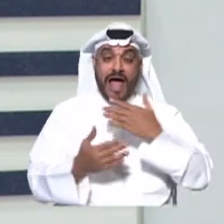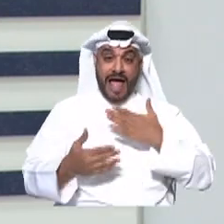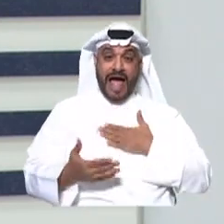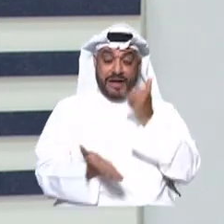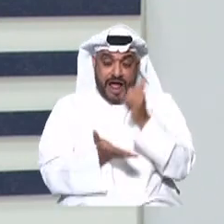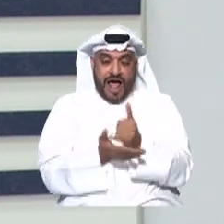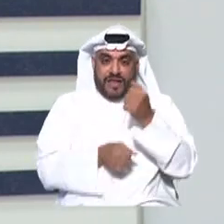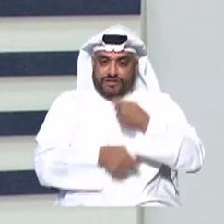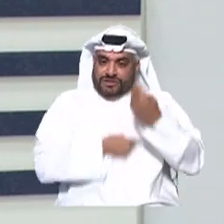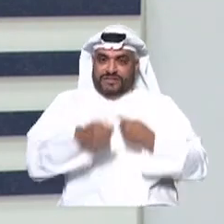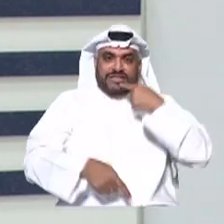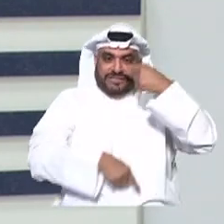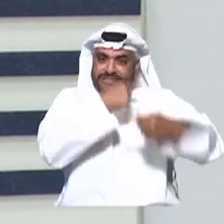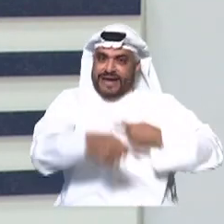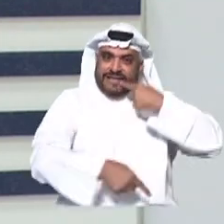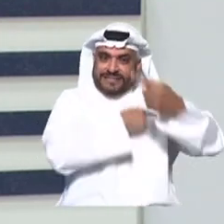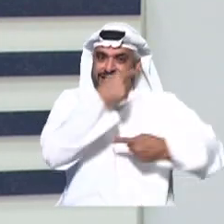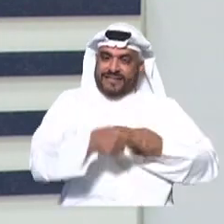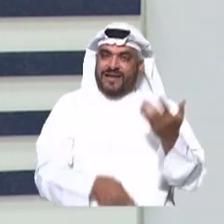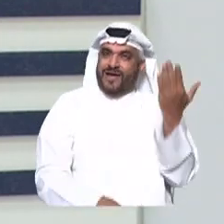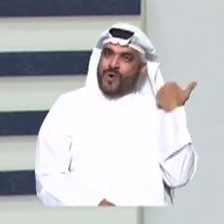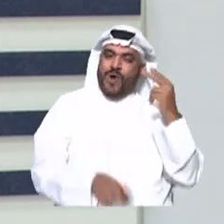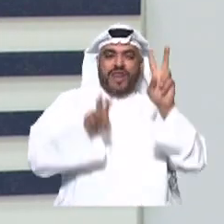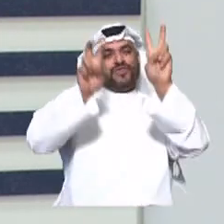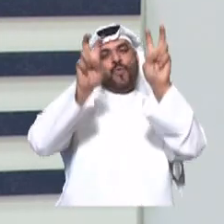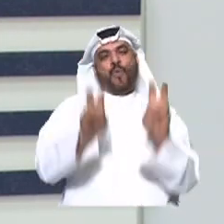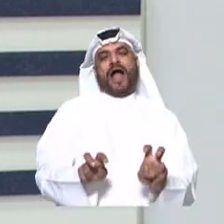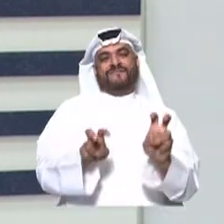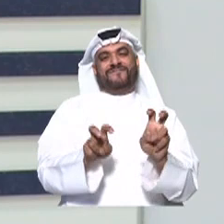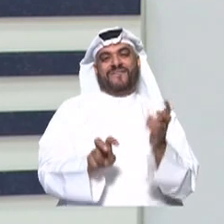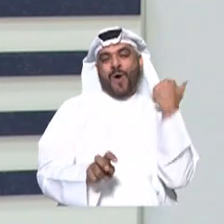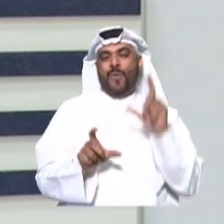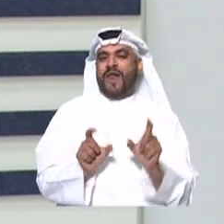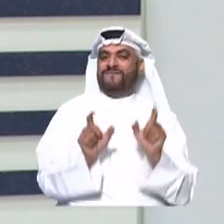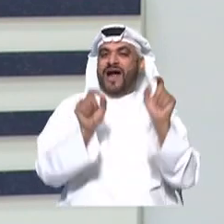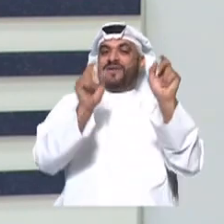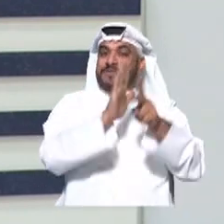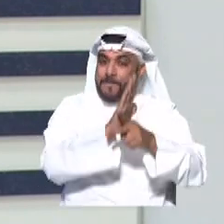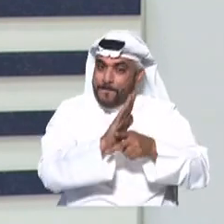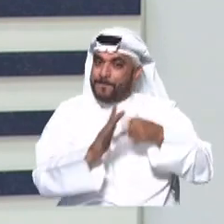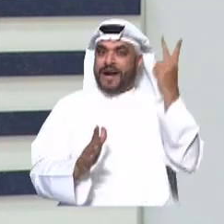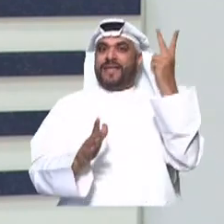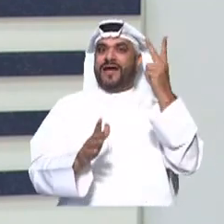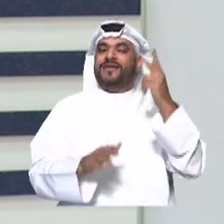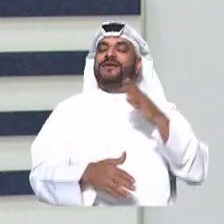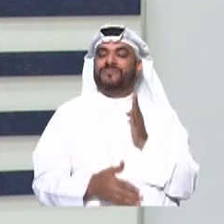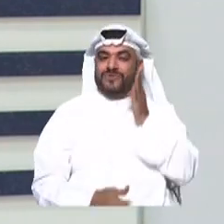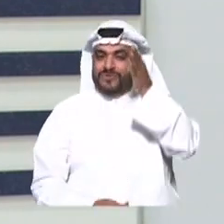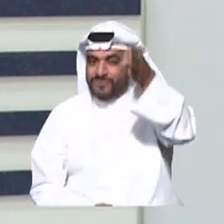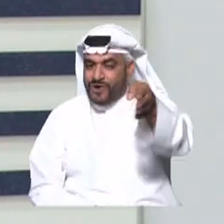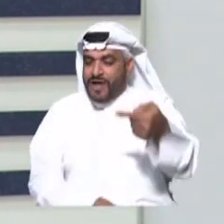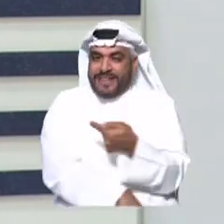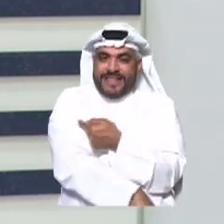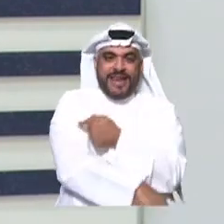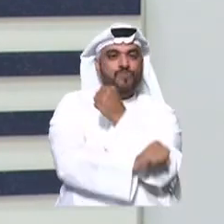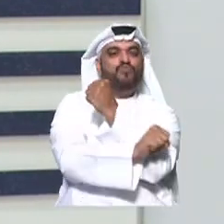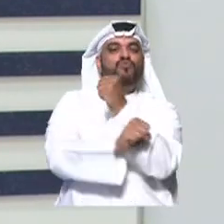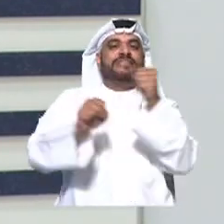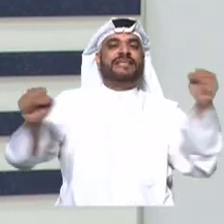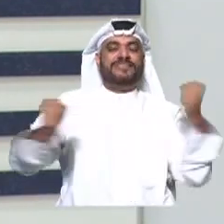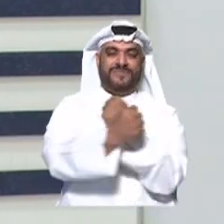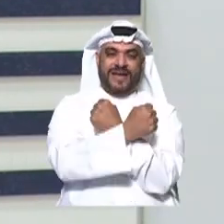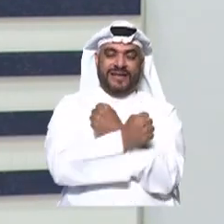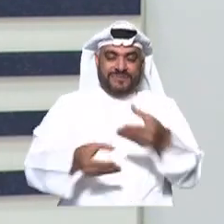العام سنويا، ولكن توقف أثناء جائحة كورونا، والآن عودنا الزيارات للمستشفى